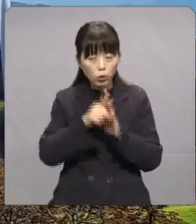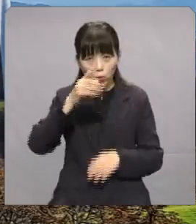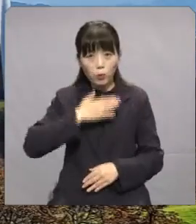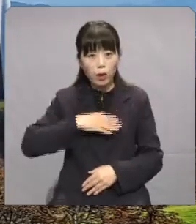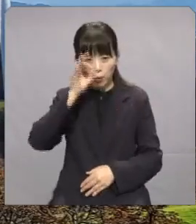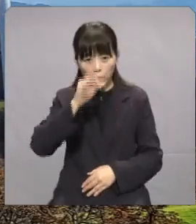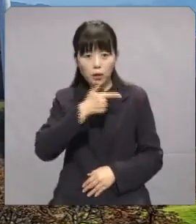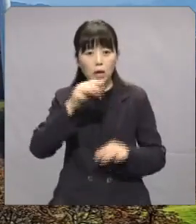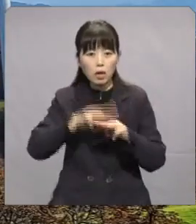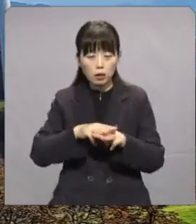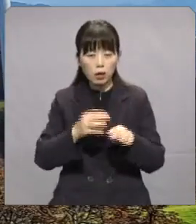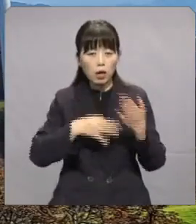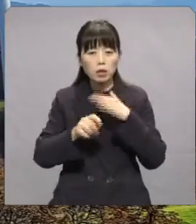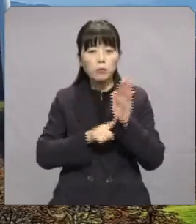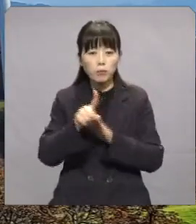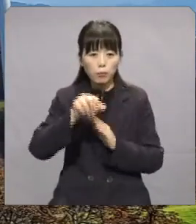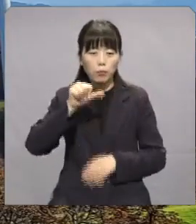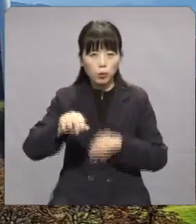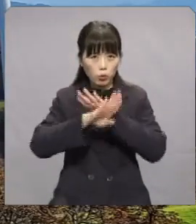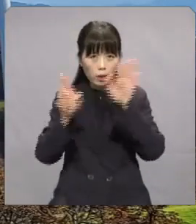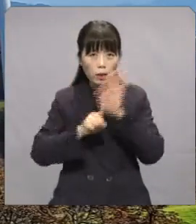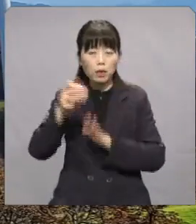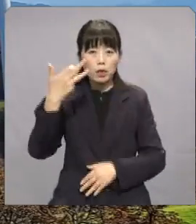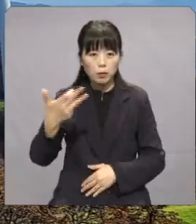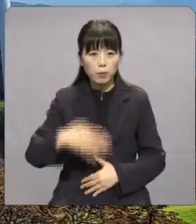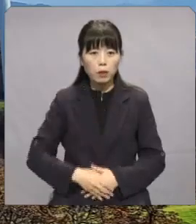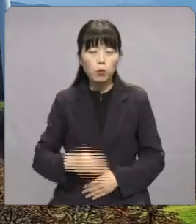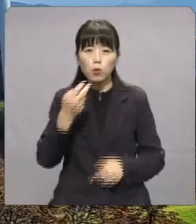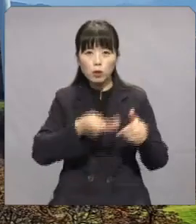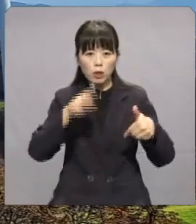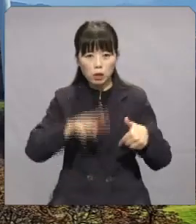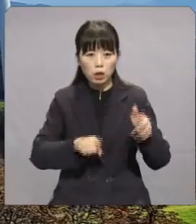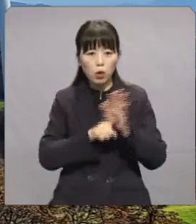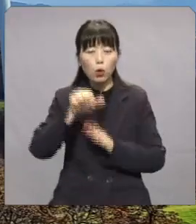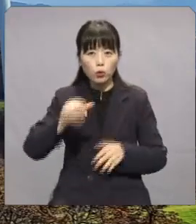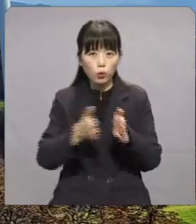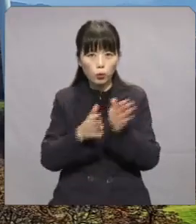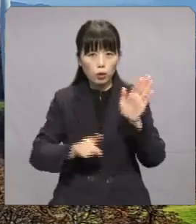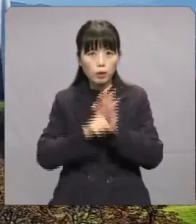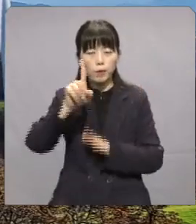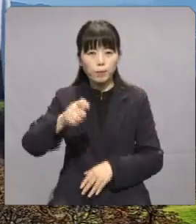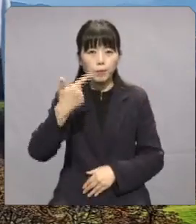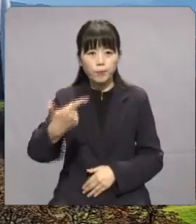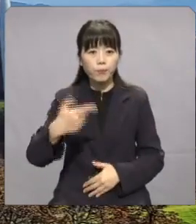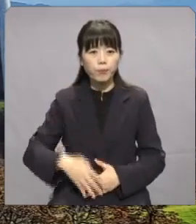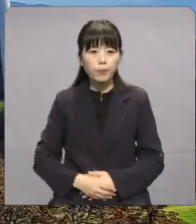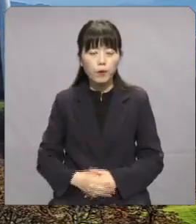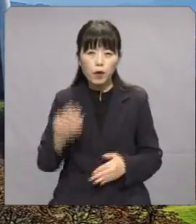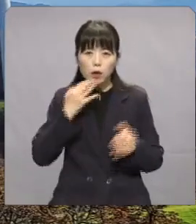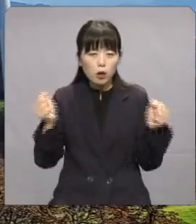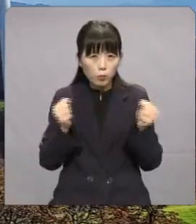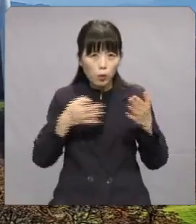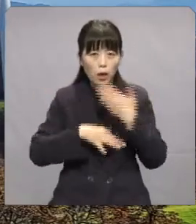대전은 아침에 5도 한낮에 18도 기록하겠습니다 인천은 5도에서 출발해 16도로 오르겠습니다 경기